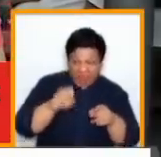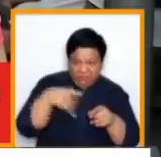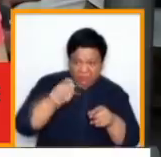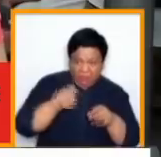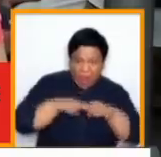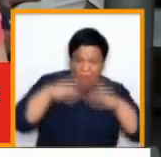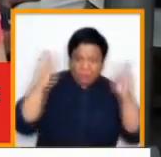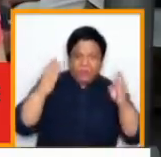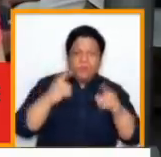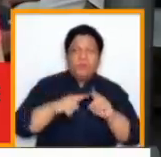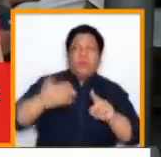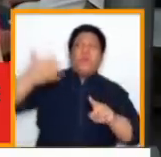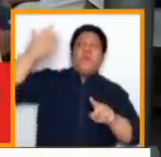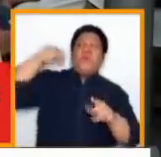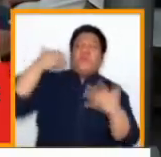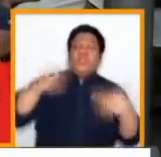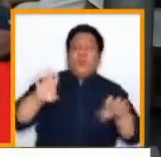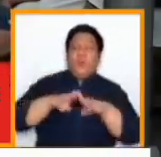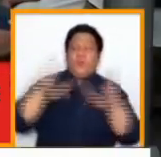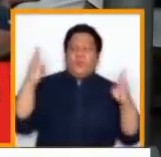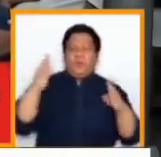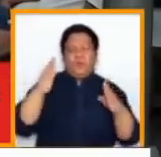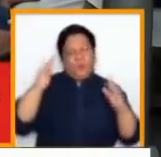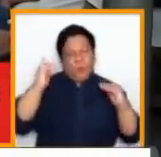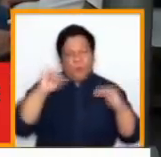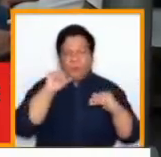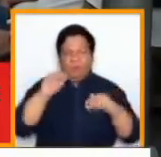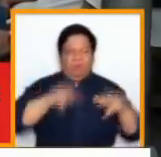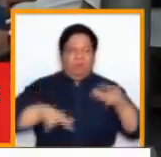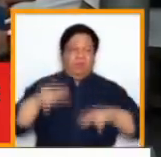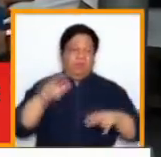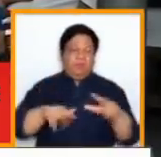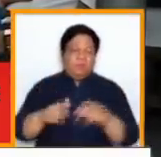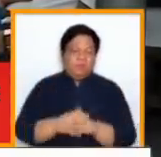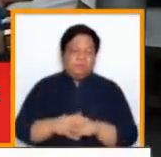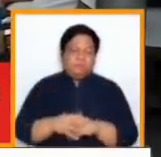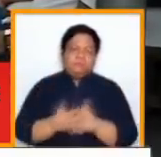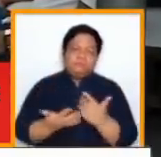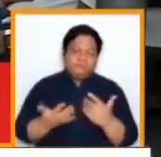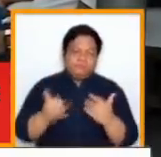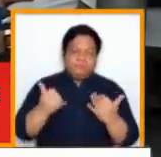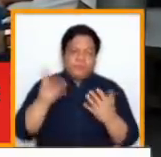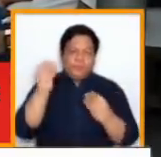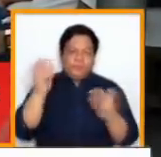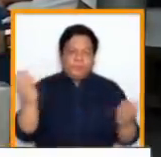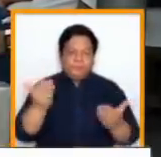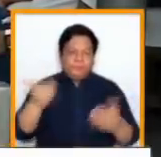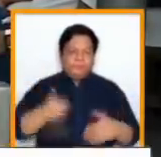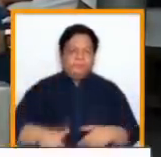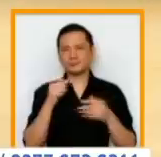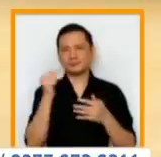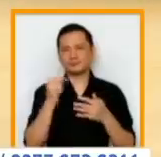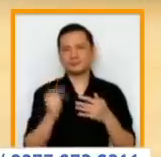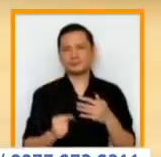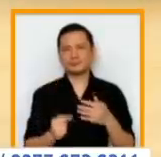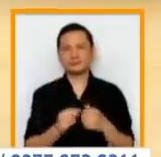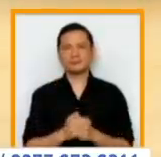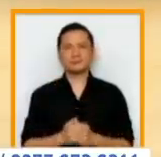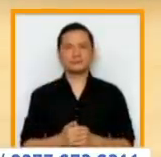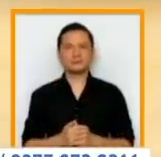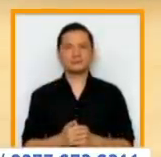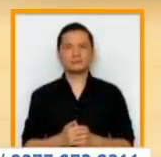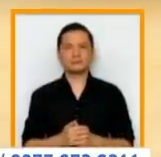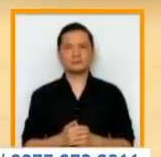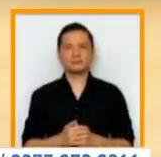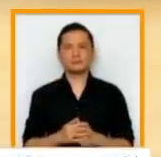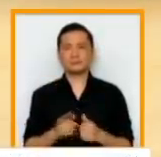ganitong cramming before the deadline. Ito ang latest mula rito sa Comelec Aroseros. Bamalagre, buong puso para sa Pilipino. Nasa apat